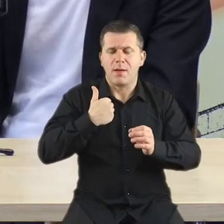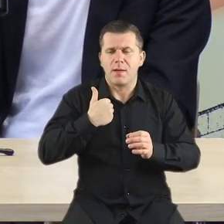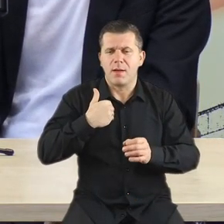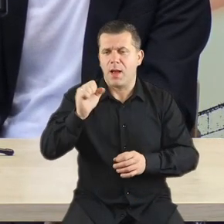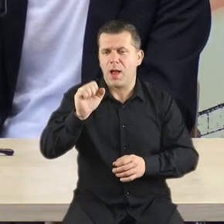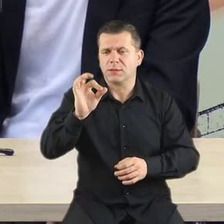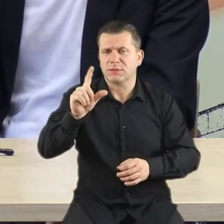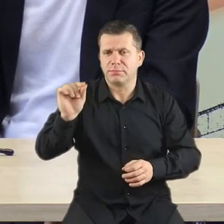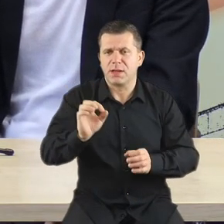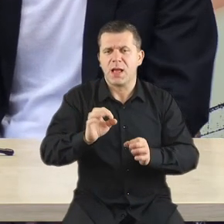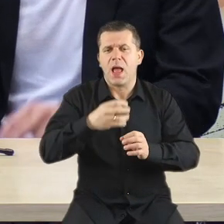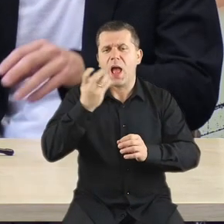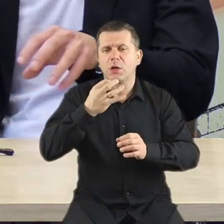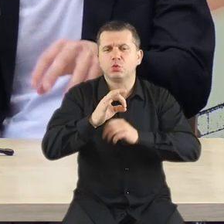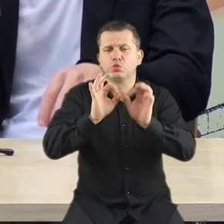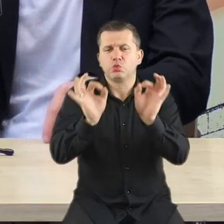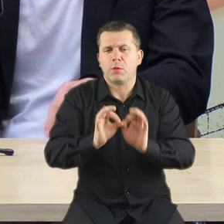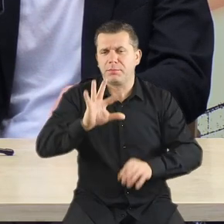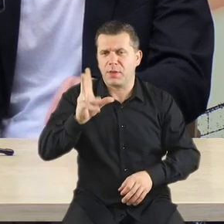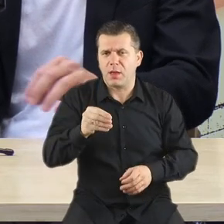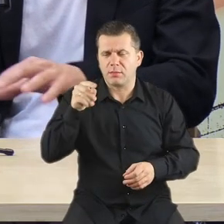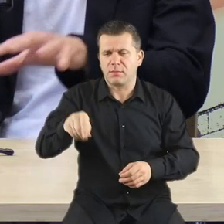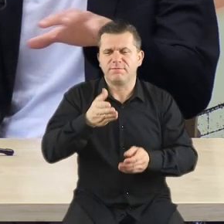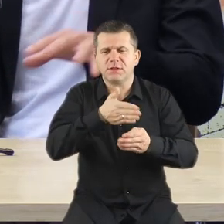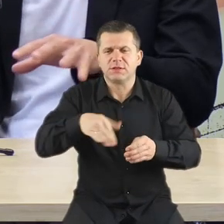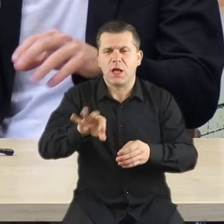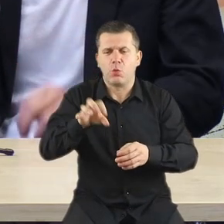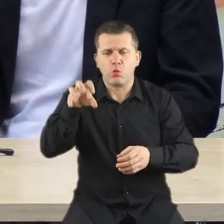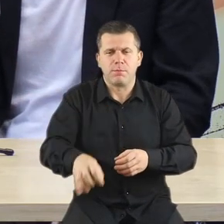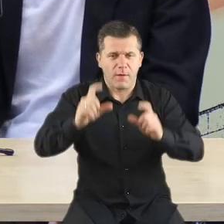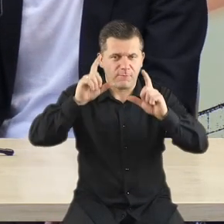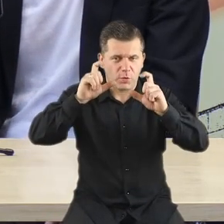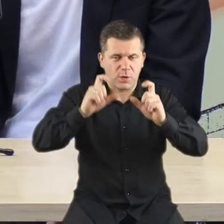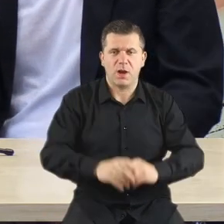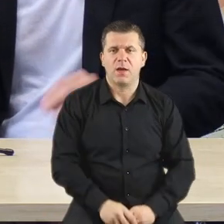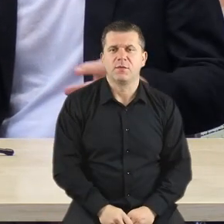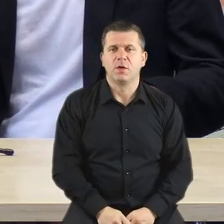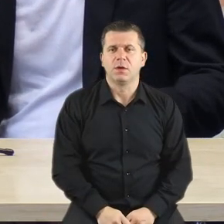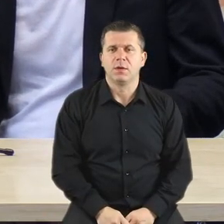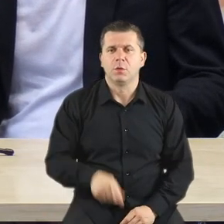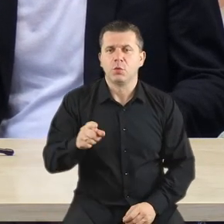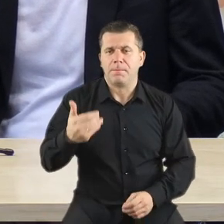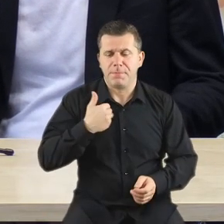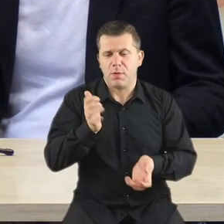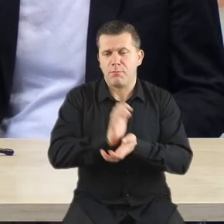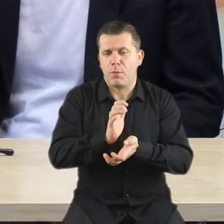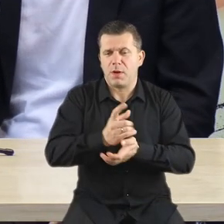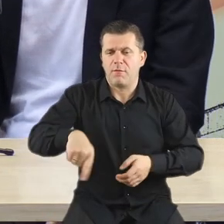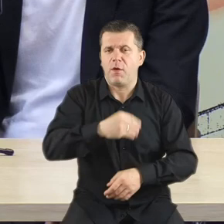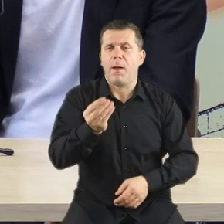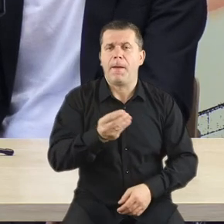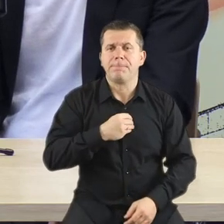Pięknych, na Wydziale Multimediów, a konkretnie właśnie fotografii, w takiej grupie fotografów. Też tutaj publikowałem w